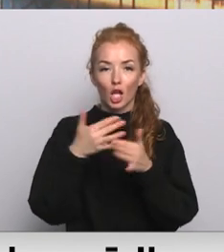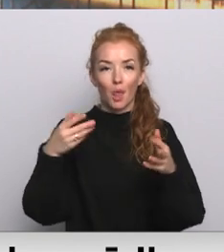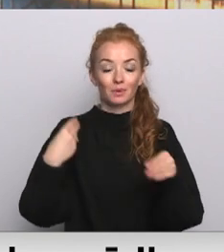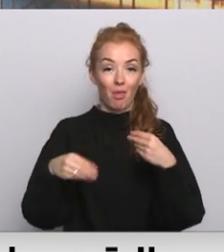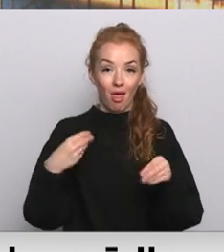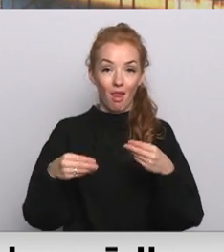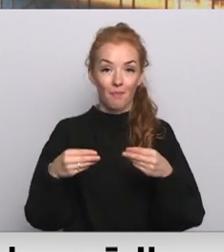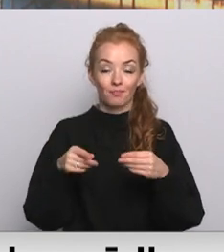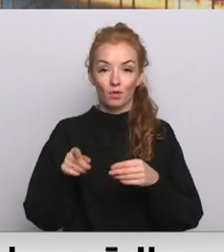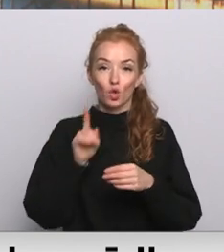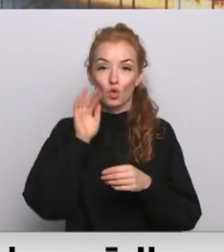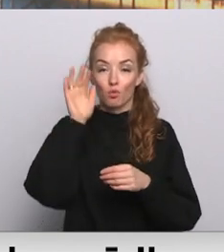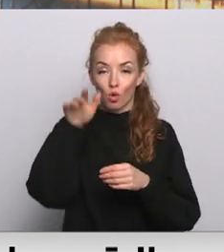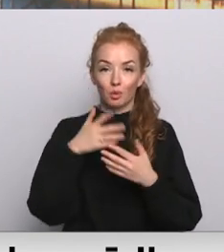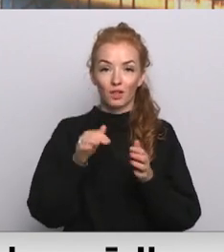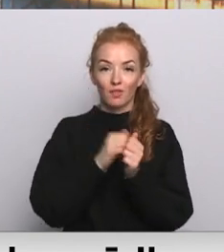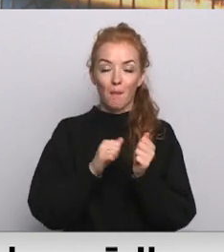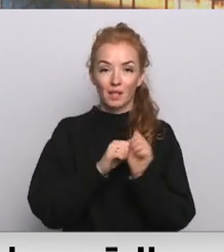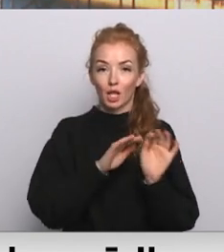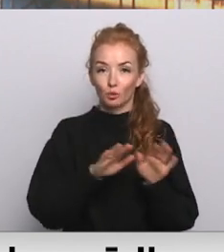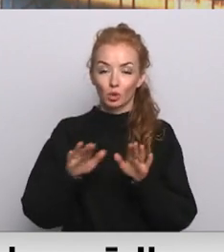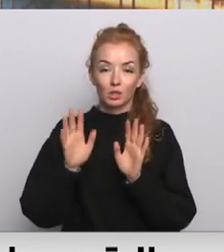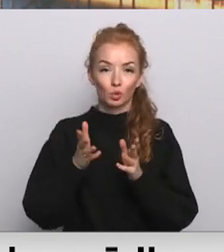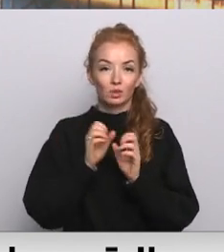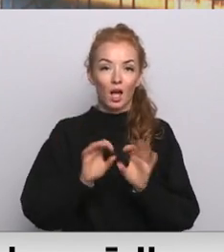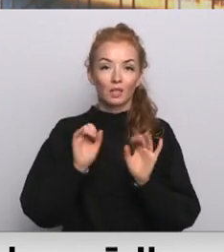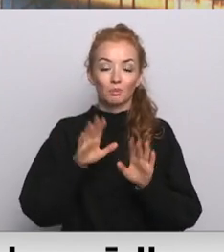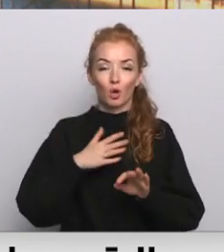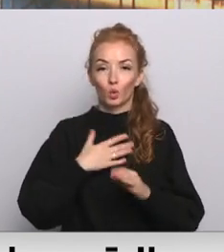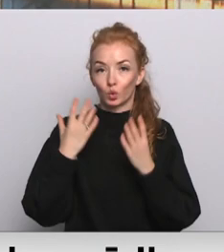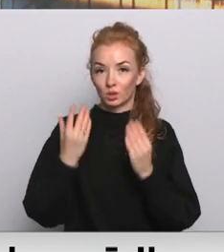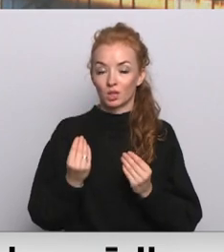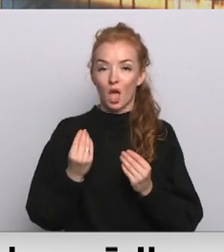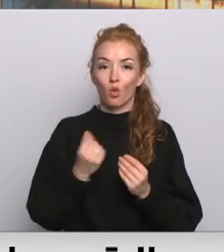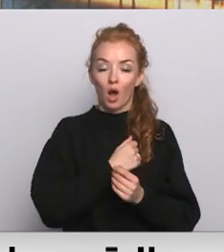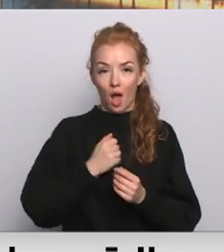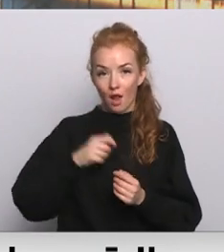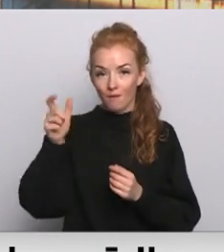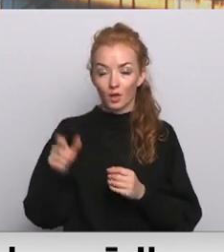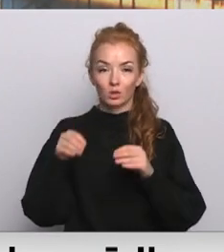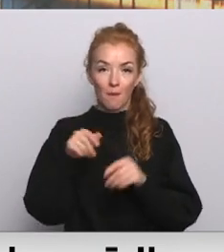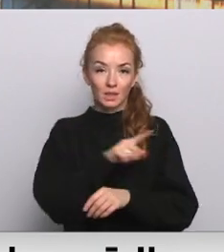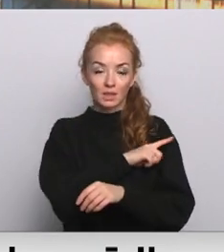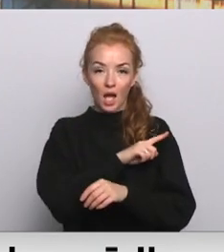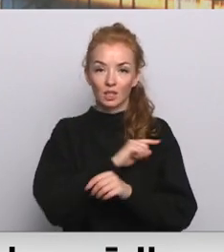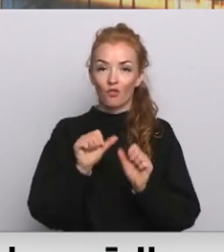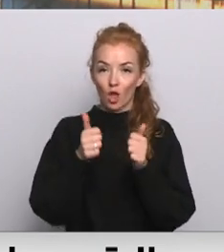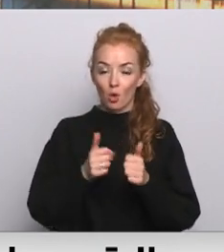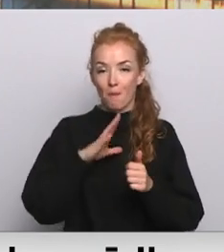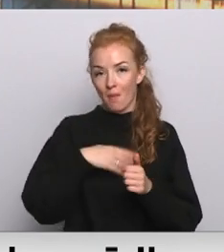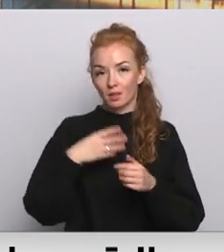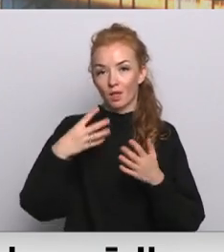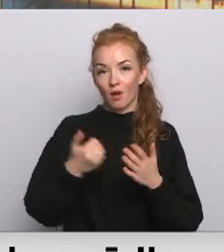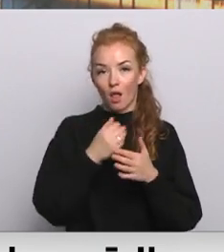spēlēm. Topošā brīvdabas ekspozīcija būs stāsts arī par Latvijas mūsdienu karavīru, armijas un zemesardzes veidošanos pēc neatkarības